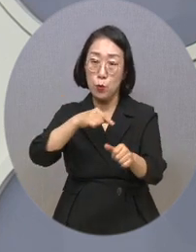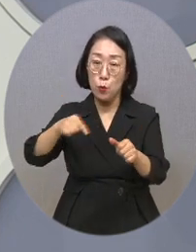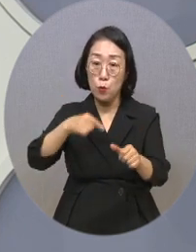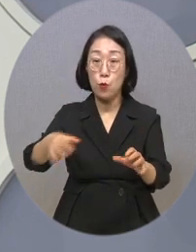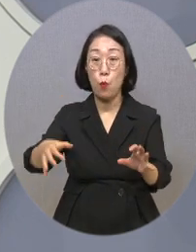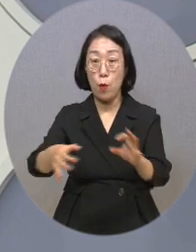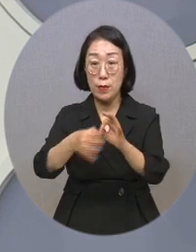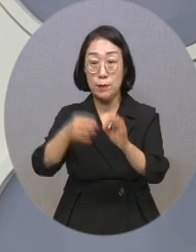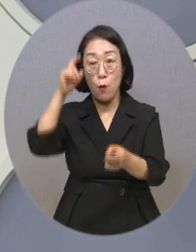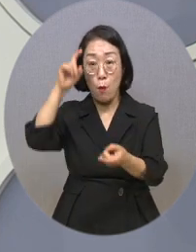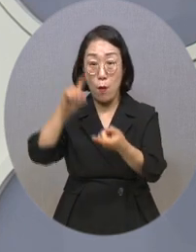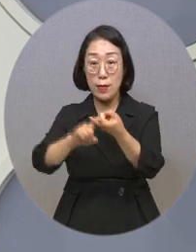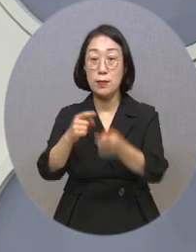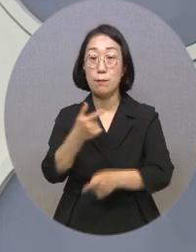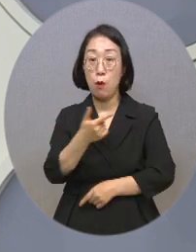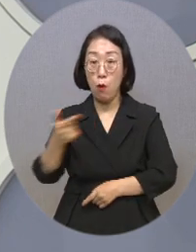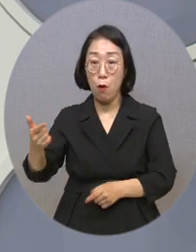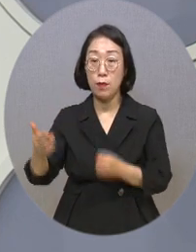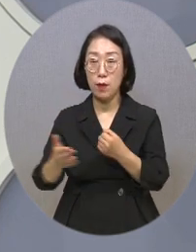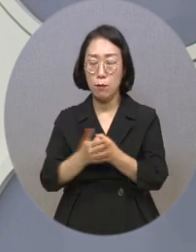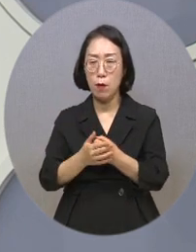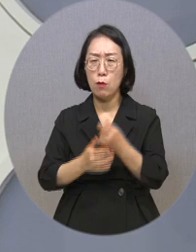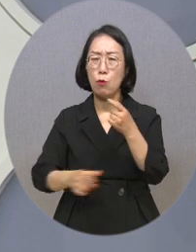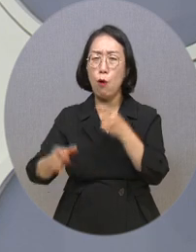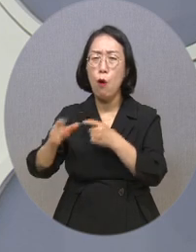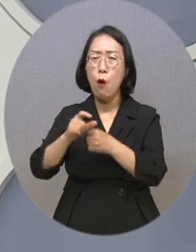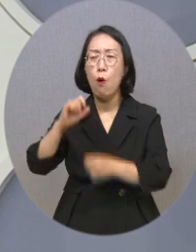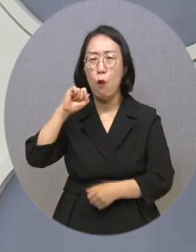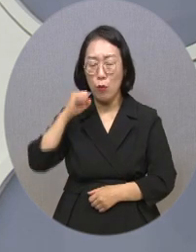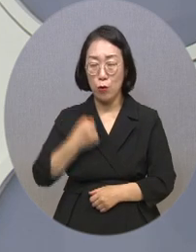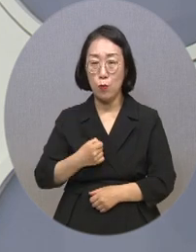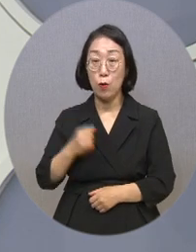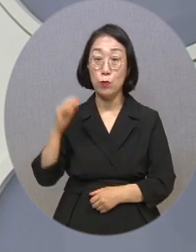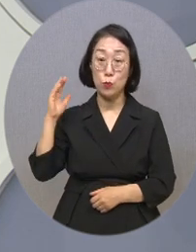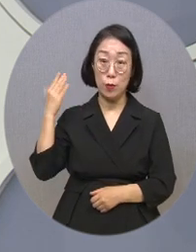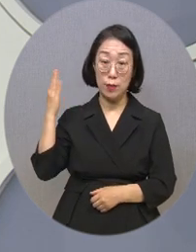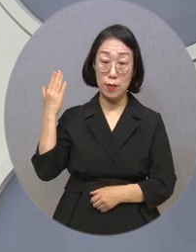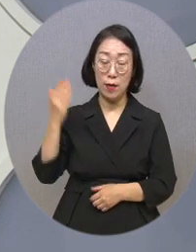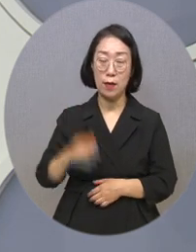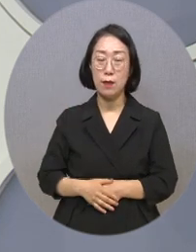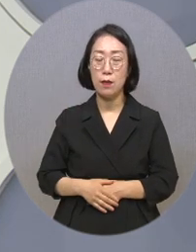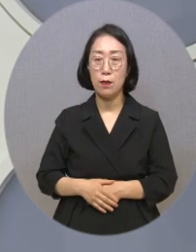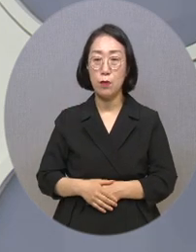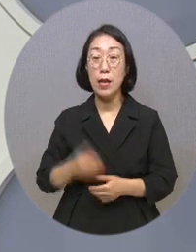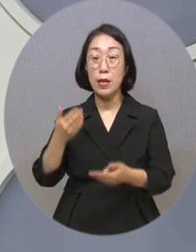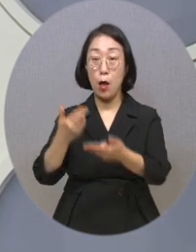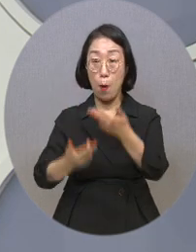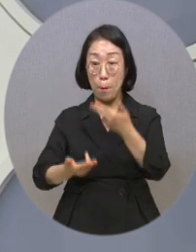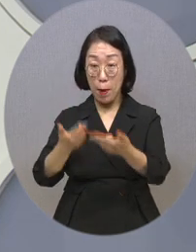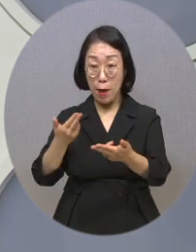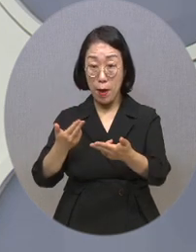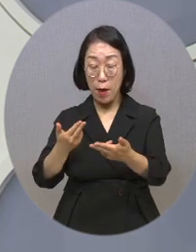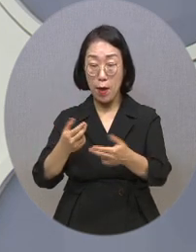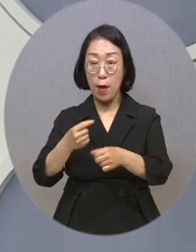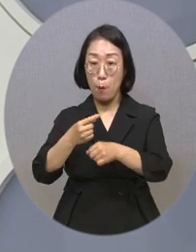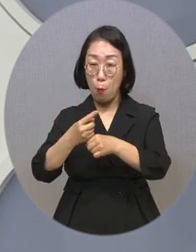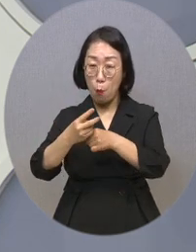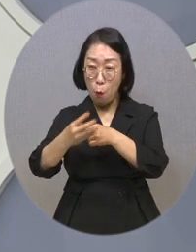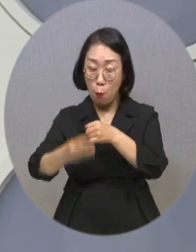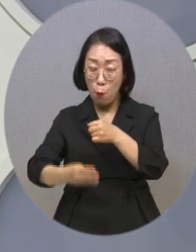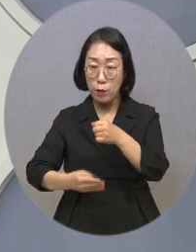관심이 많았기 때문에 조금 더 어려웠습니다. 근데 최근에는 이제 저희 협회도 어느 정도 되니까